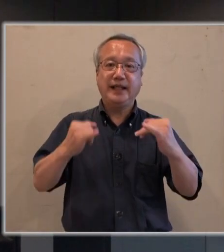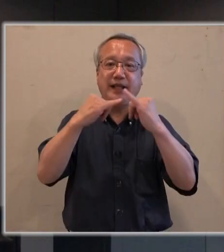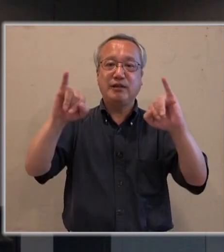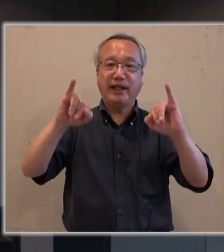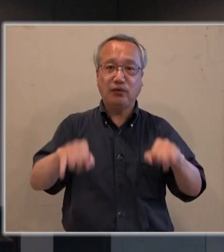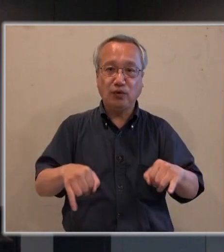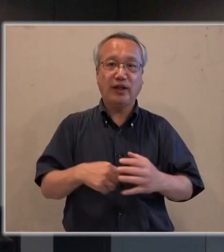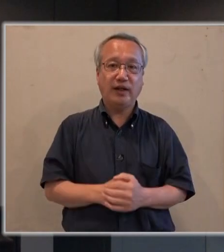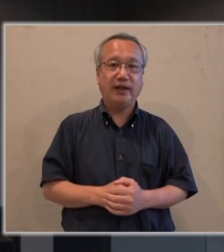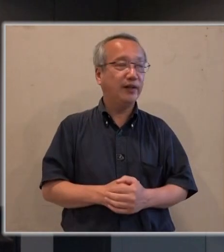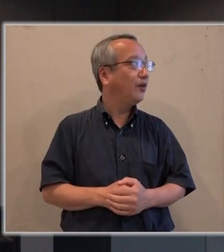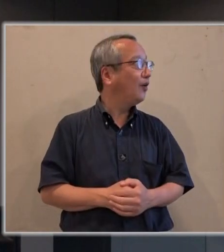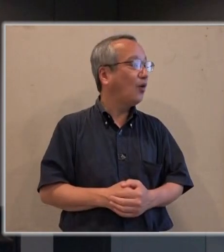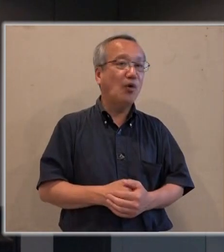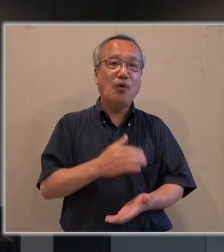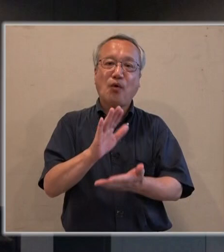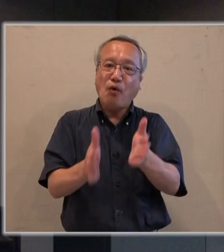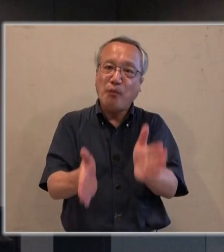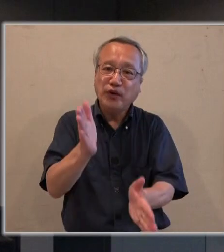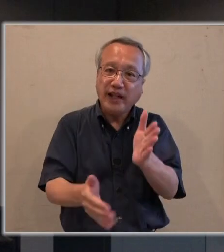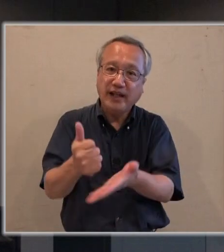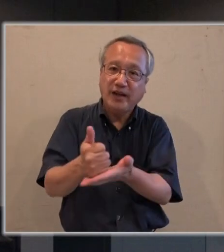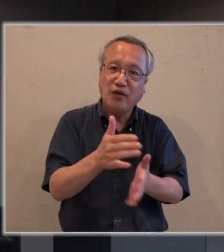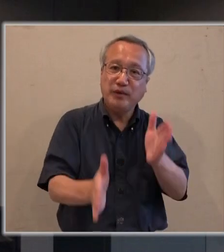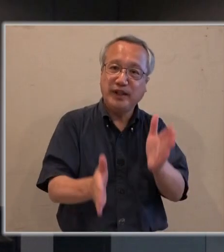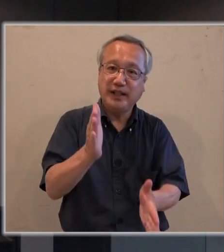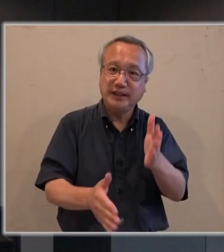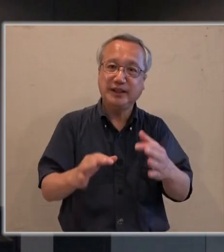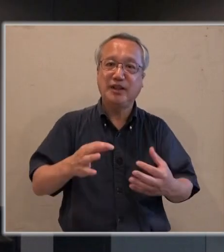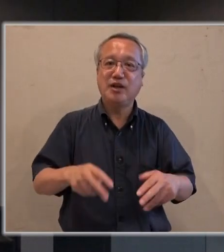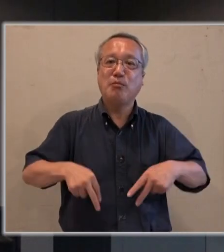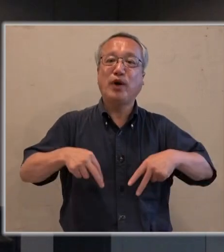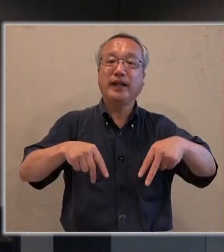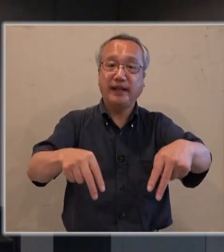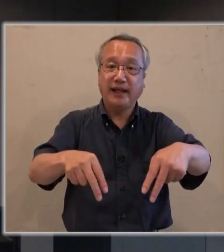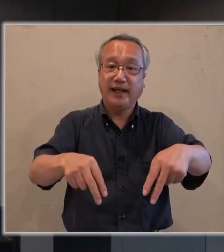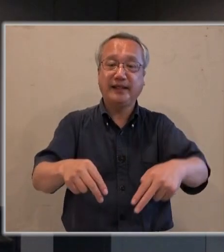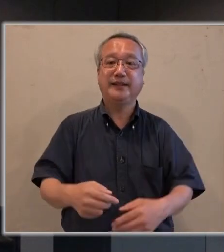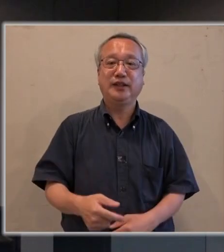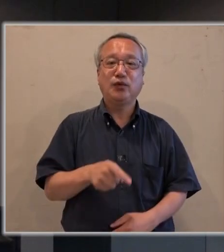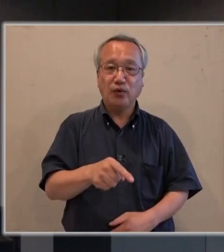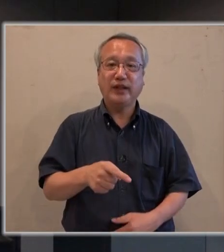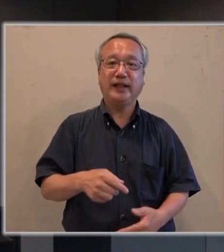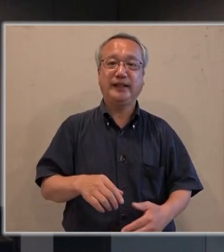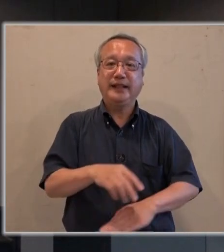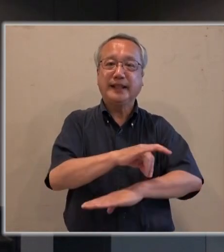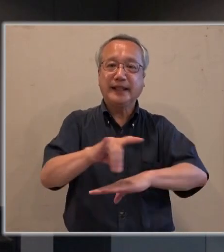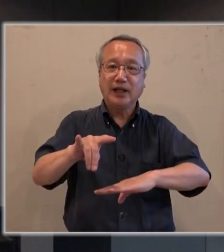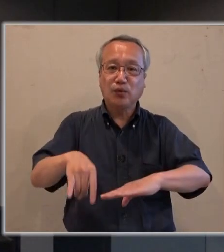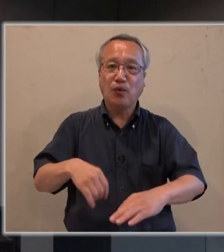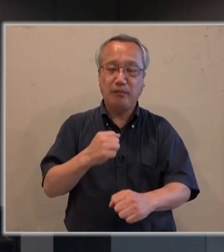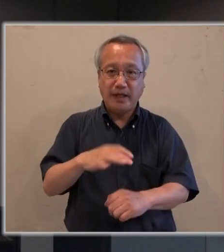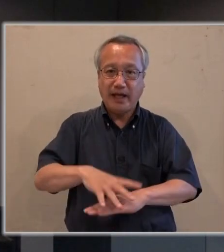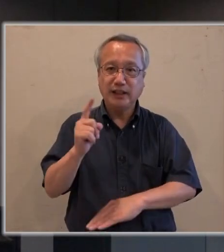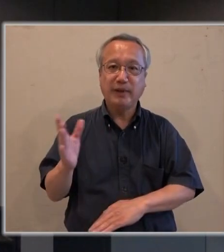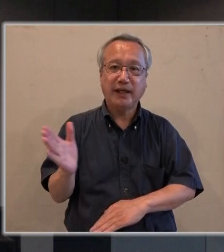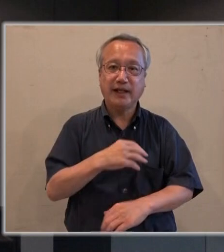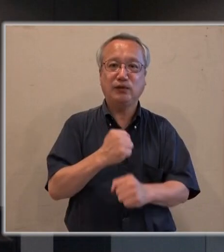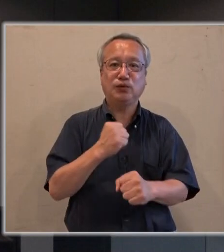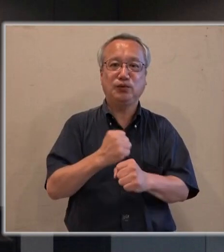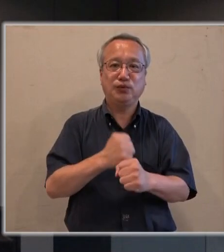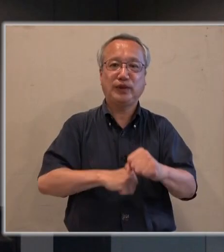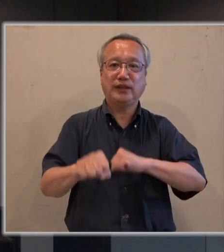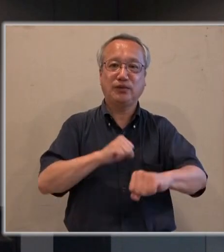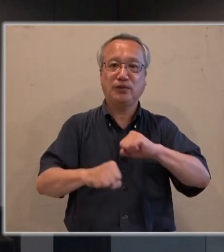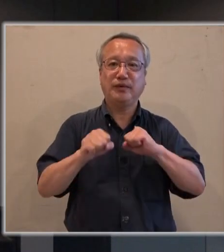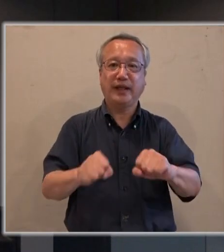に挙げているおもてなしボランティア、パラスポーツ体験会といった企画を一から作り上げるような活動をしておりました。